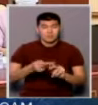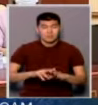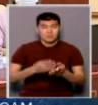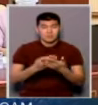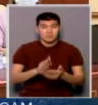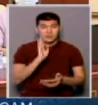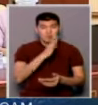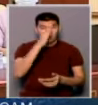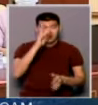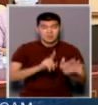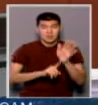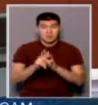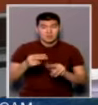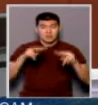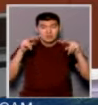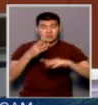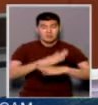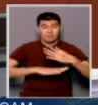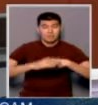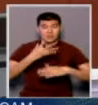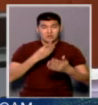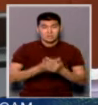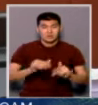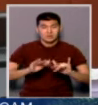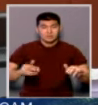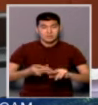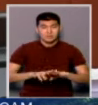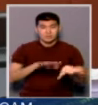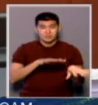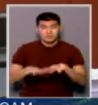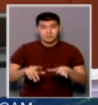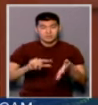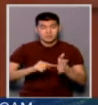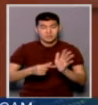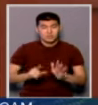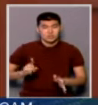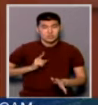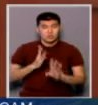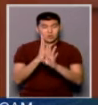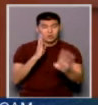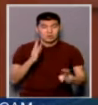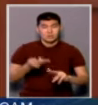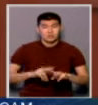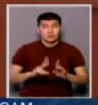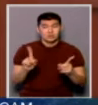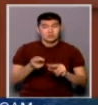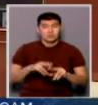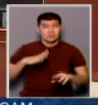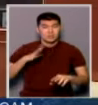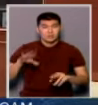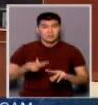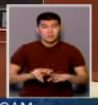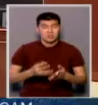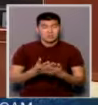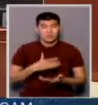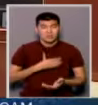ли родителям заново доказывать инвалидность своих детей, ходить по кабинетам и ждать очереди? Ну а чтобы не было такой